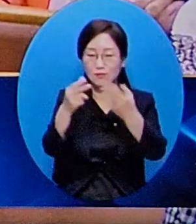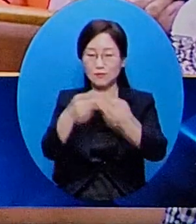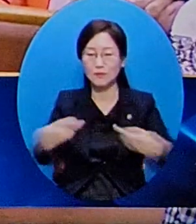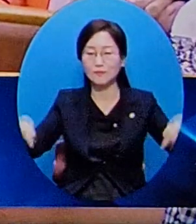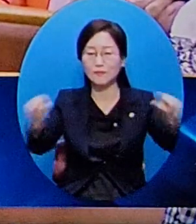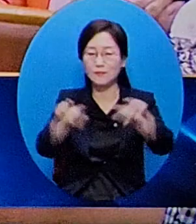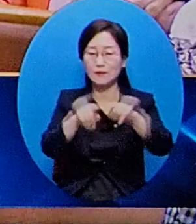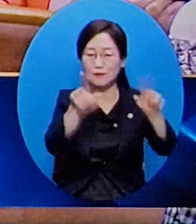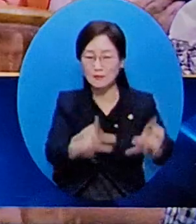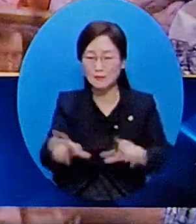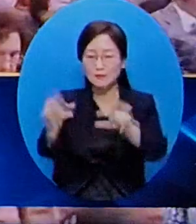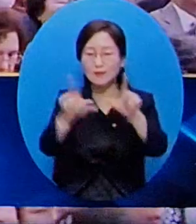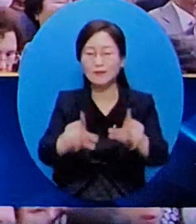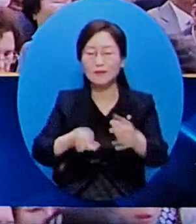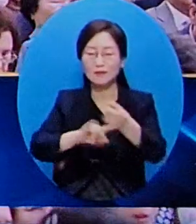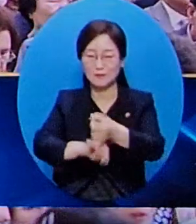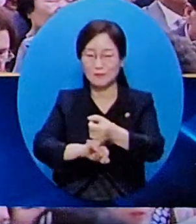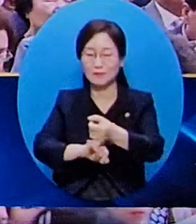주님과 함께 살겠습니다.